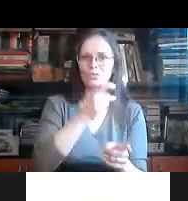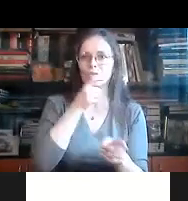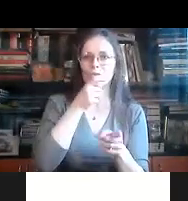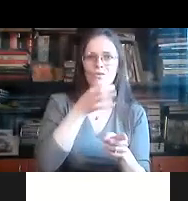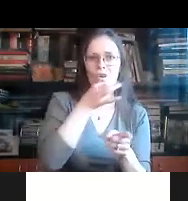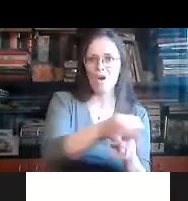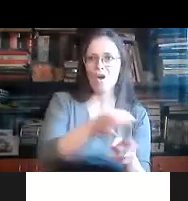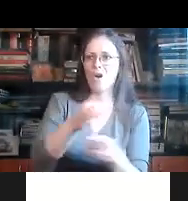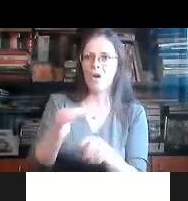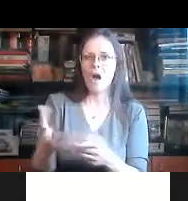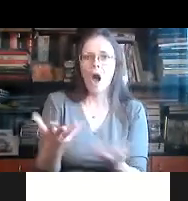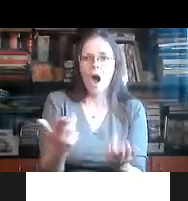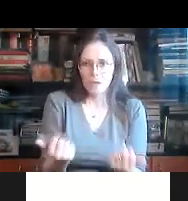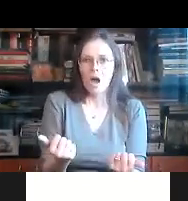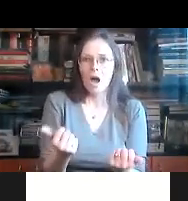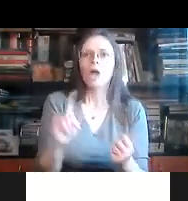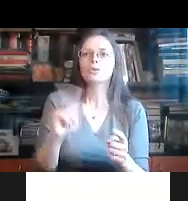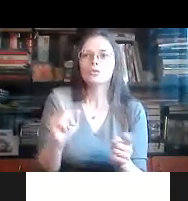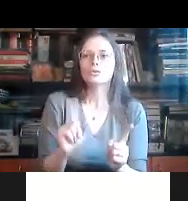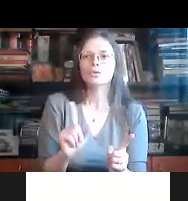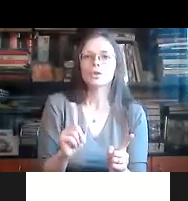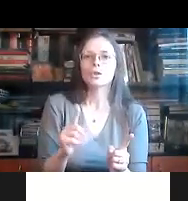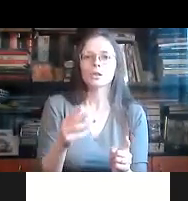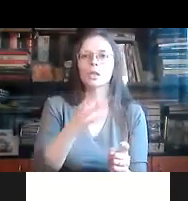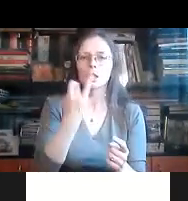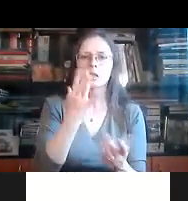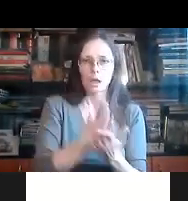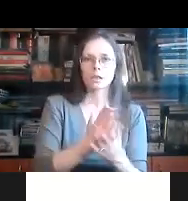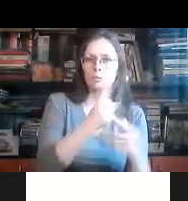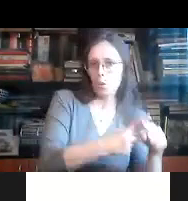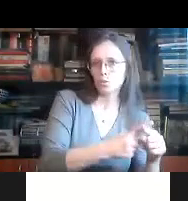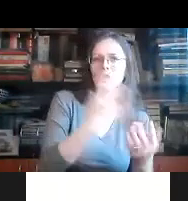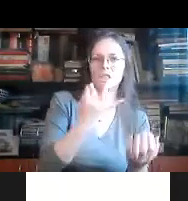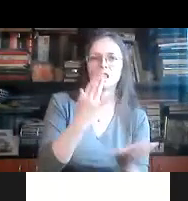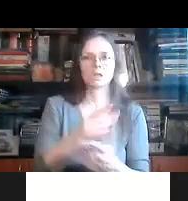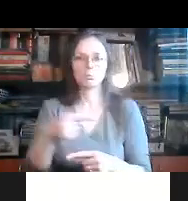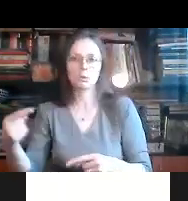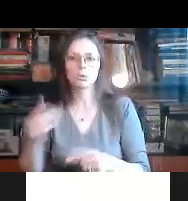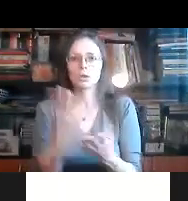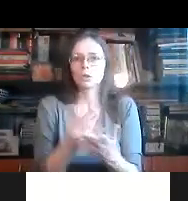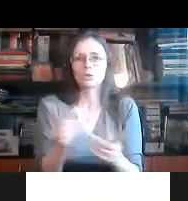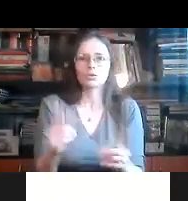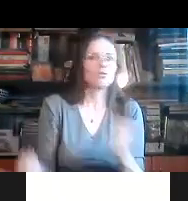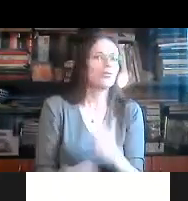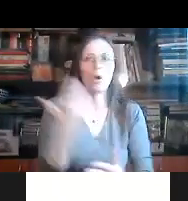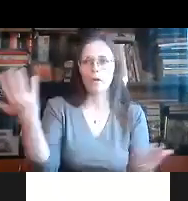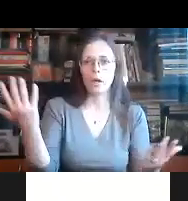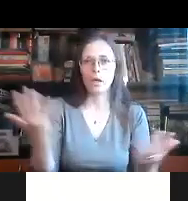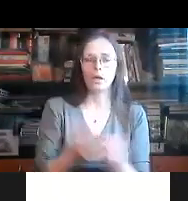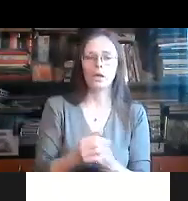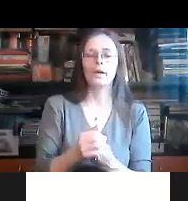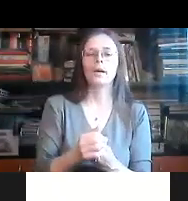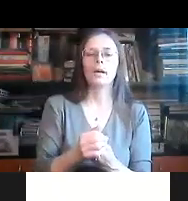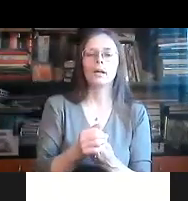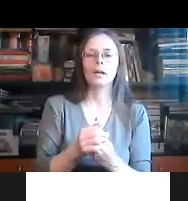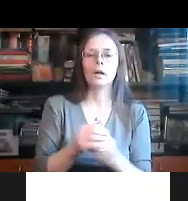И да, и плюсы, и минусы мы все видим в происходящем. Но вдруг еще что-то, какие-то